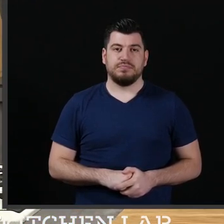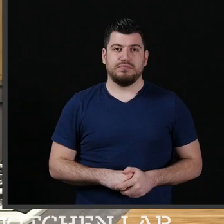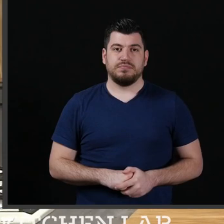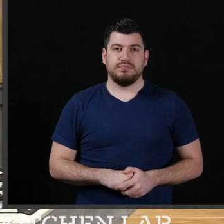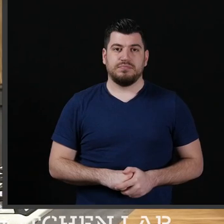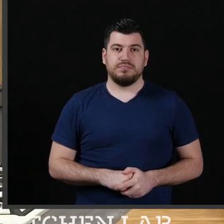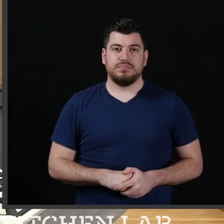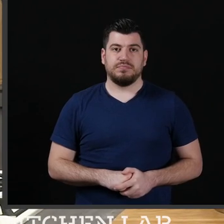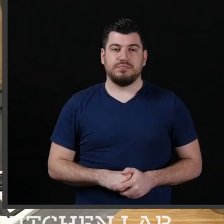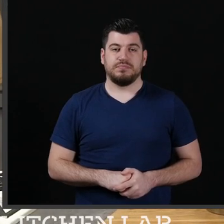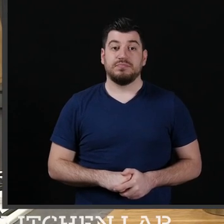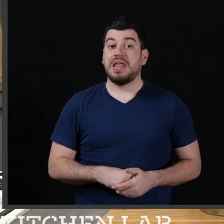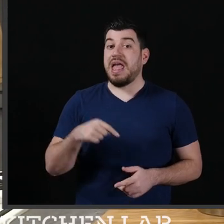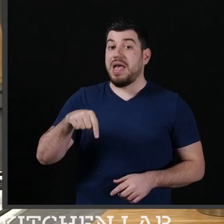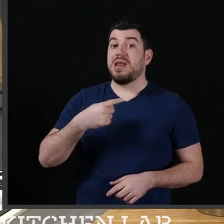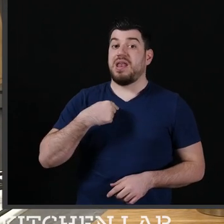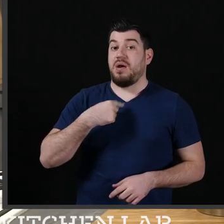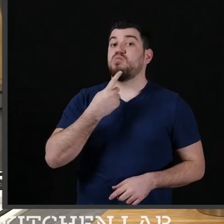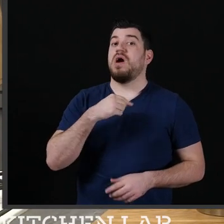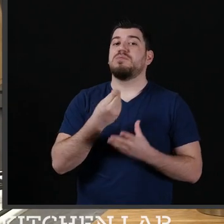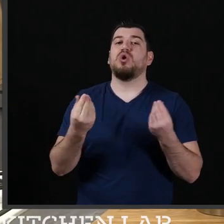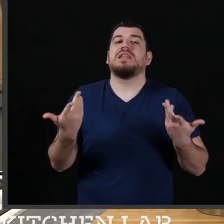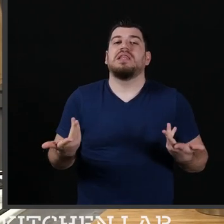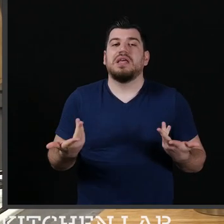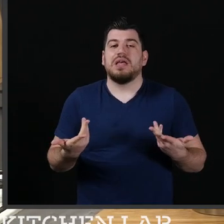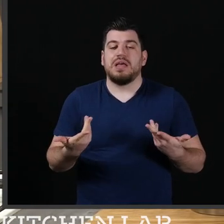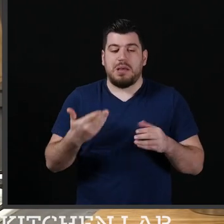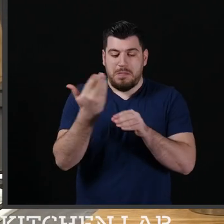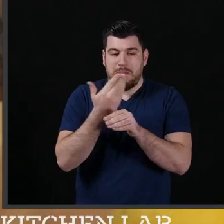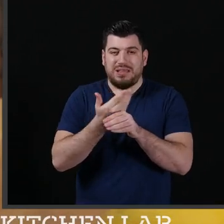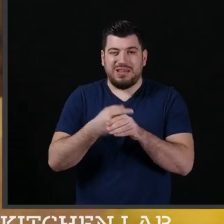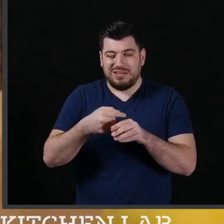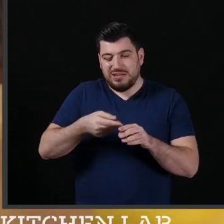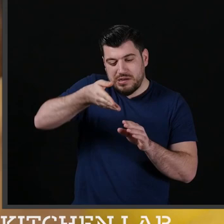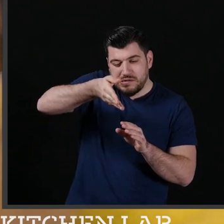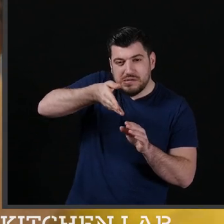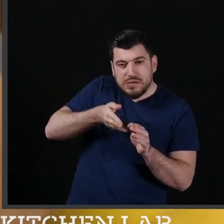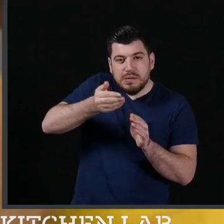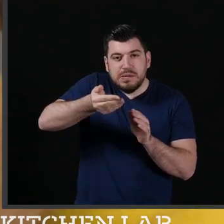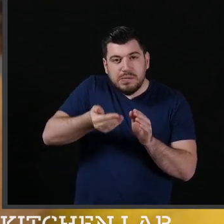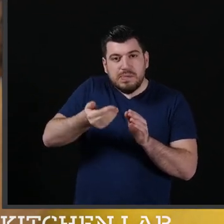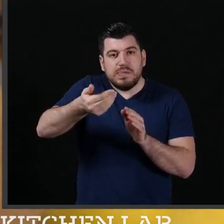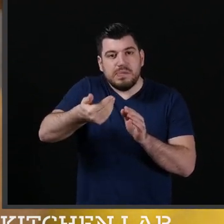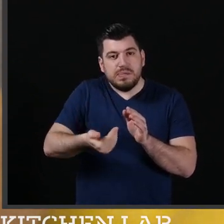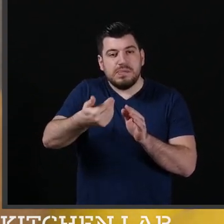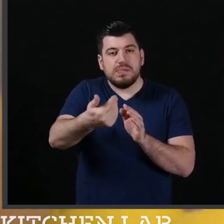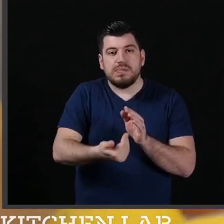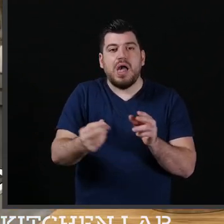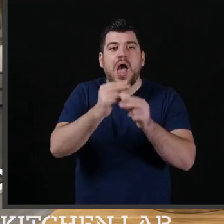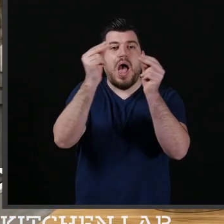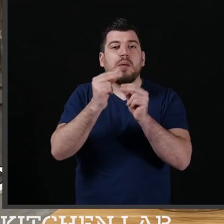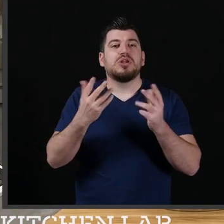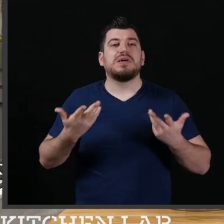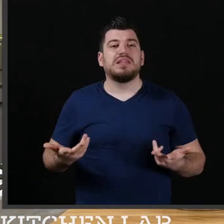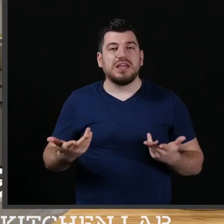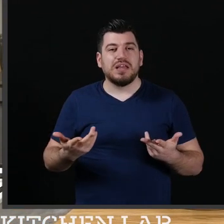Τώρα, αυτό που μου αρέσει να κάνω στις πατάτες είναι να παίρνω το μαχαίρι και να κάνω 2-3 σφραγματιές σε διάφορα σημεία. Έτσι με αυτόν τον τρόπο θα